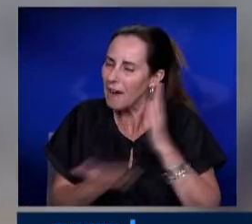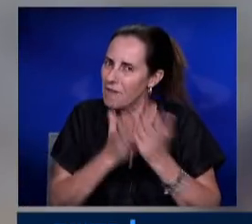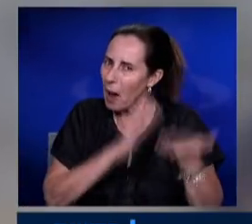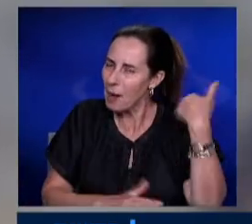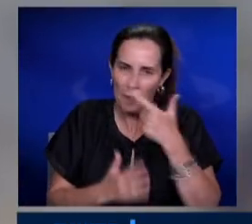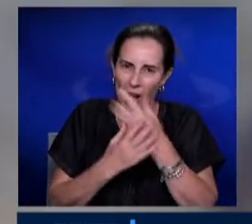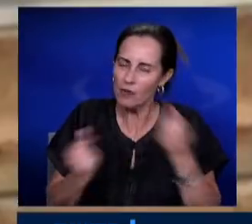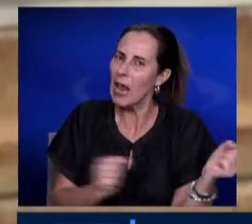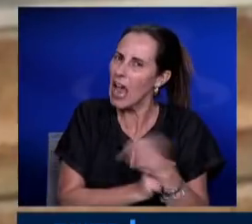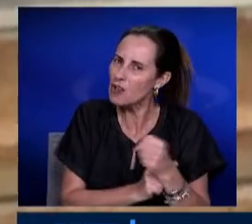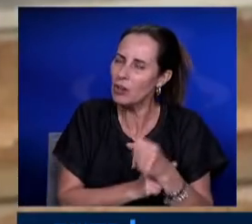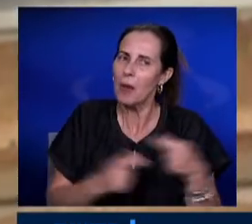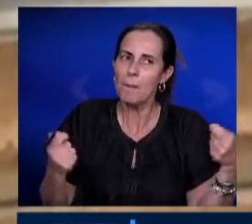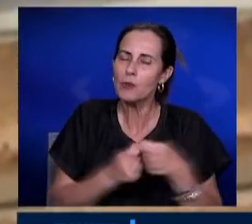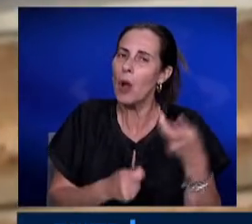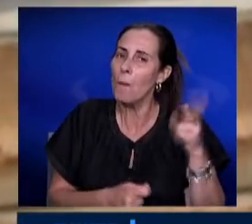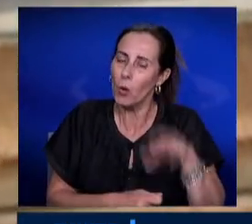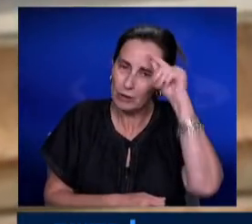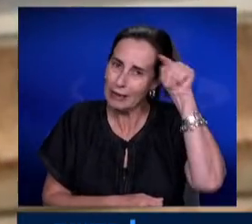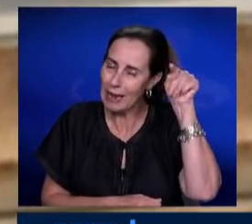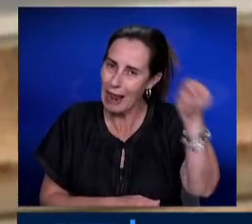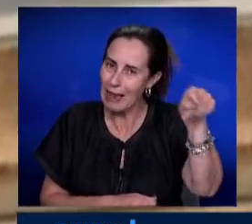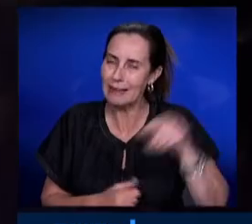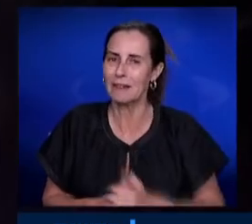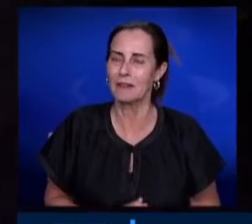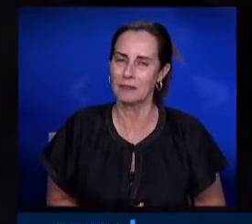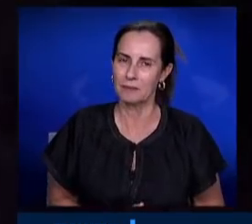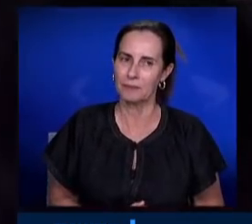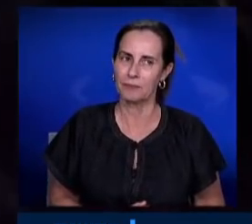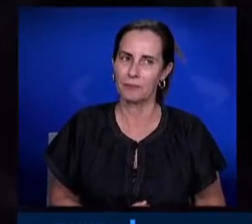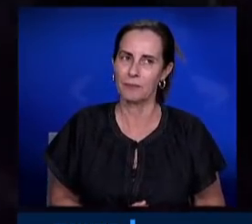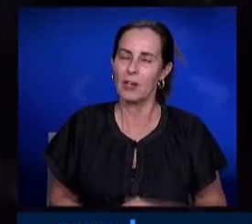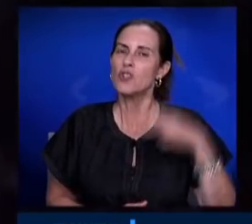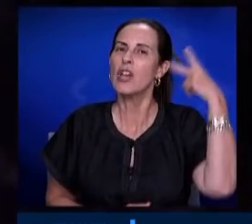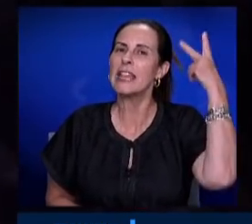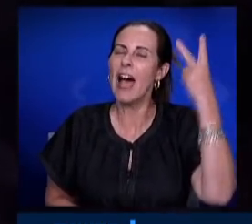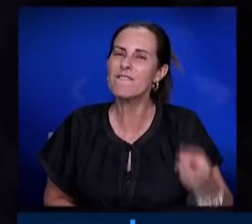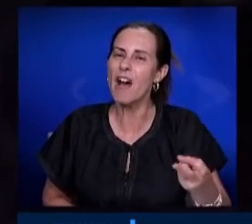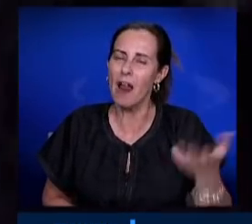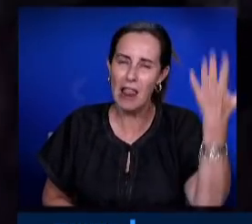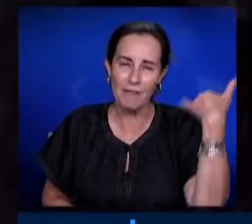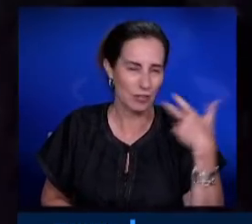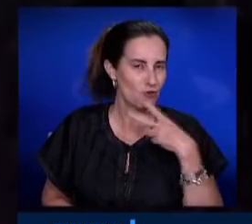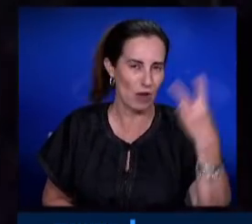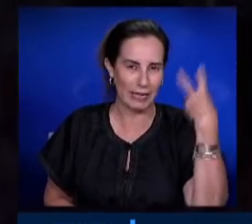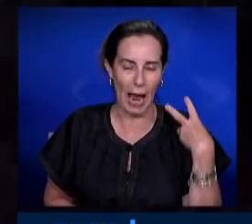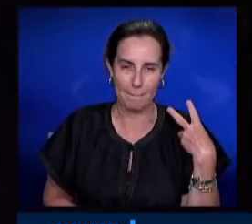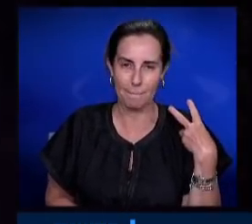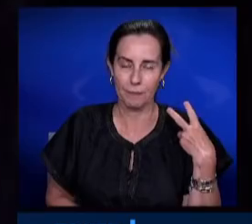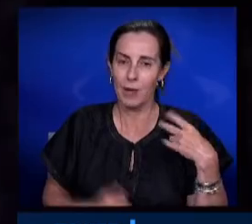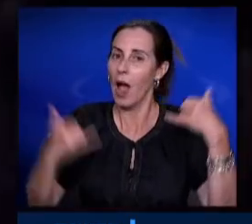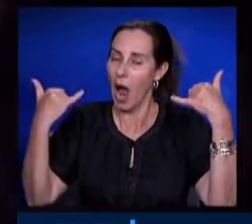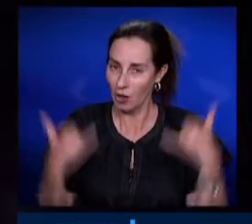בחשד לרשלנות בנוגע למותו של הילד טימופי השורטיה, שנפל ממצוק בחוף לפני כשנתיים. בימים